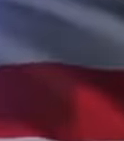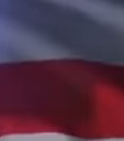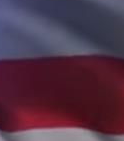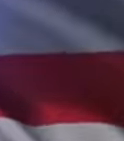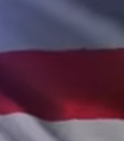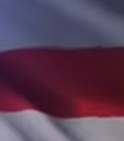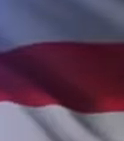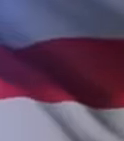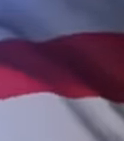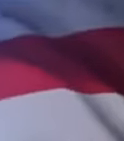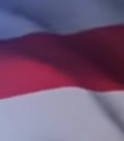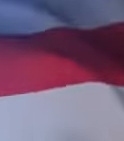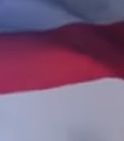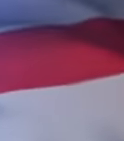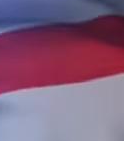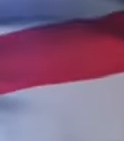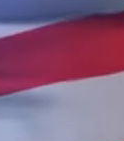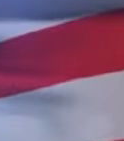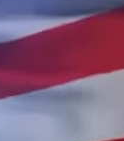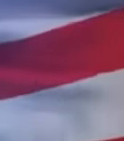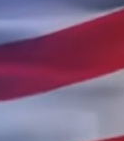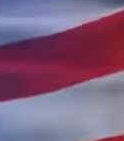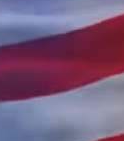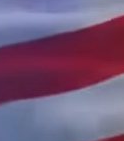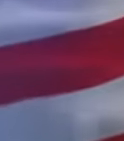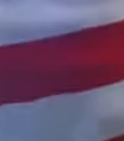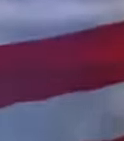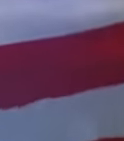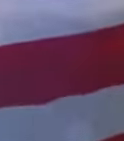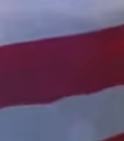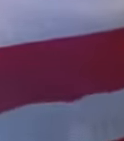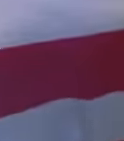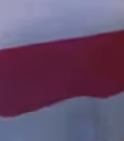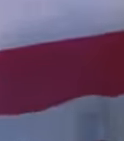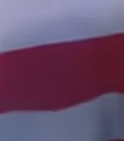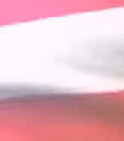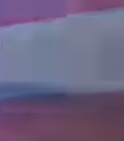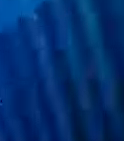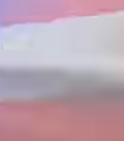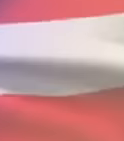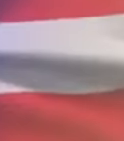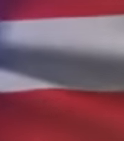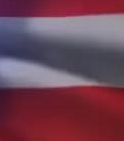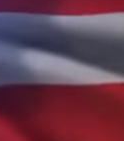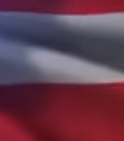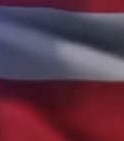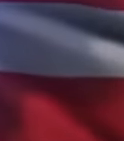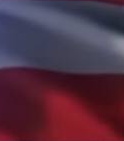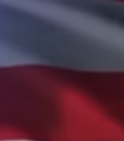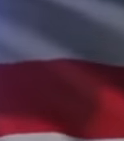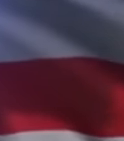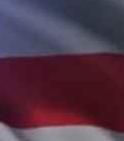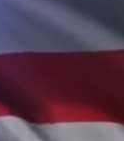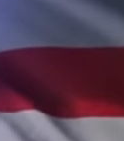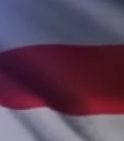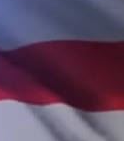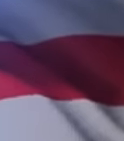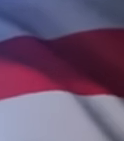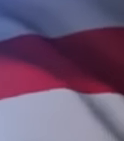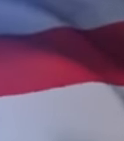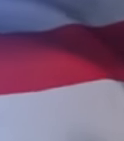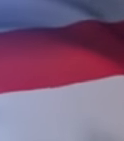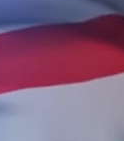Jalur gemilang, simbol kedaulatan. Ayo kita kibarkan bersama. Demi Malaysia tercinta,